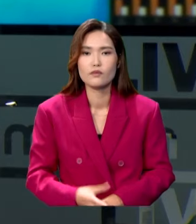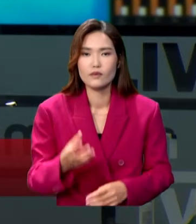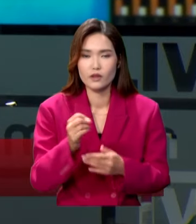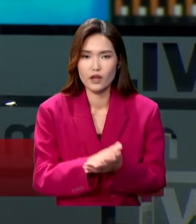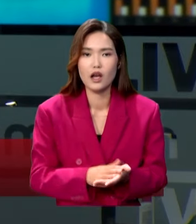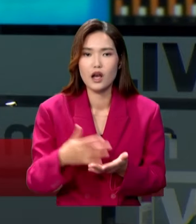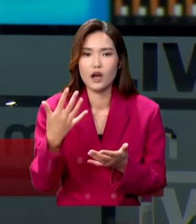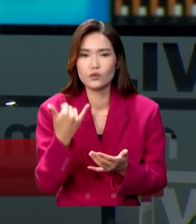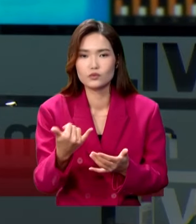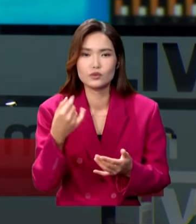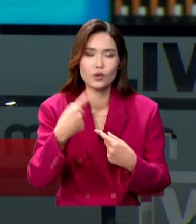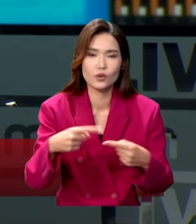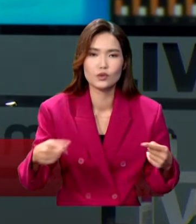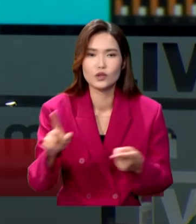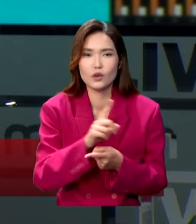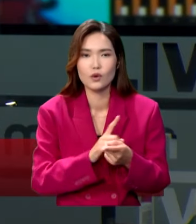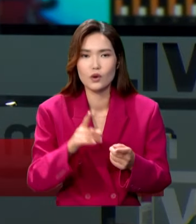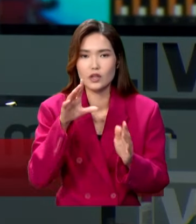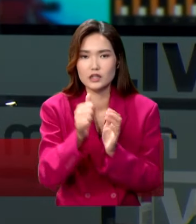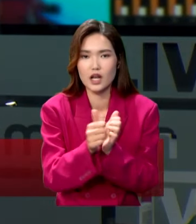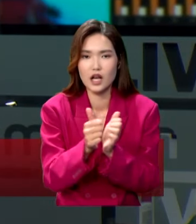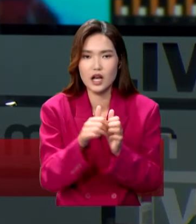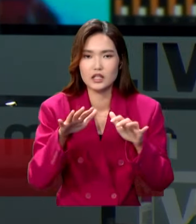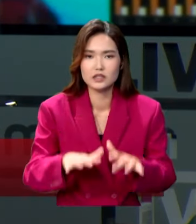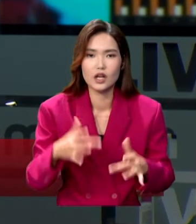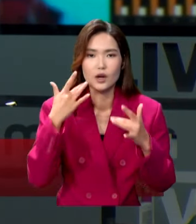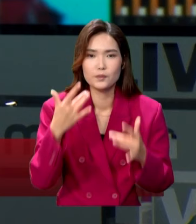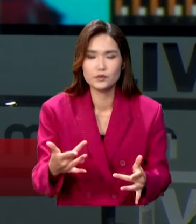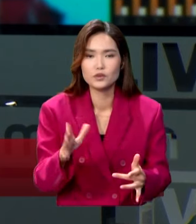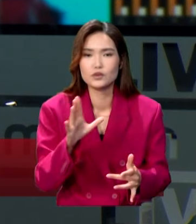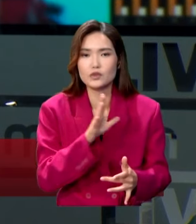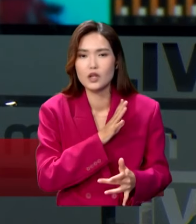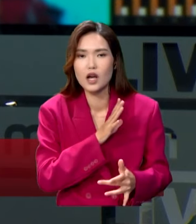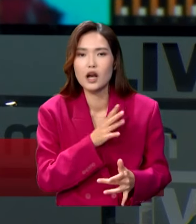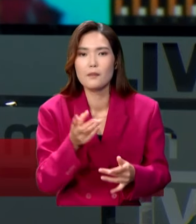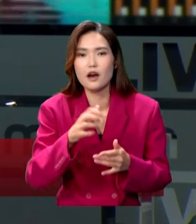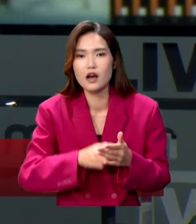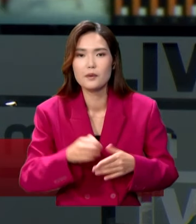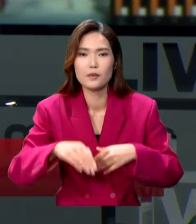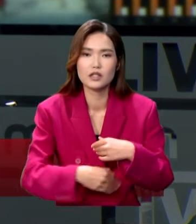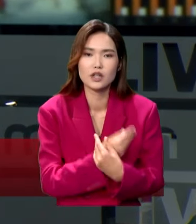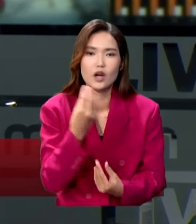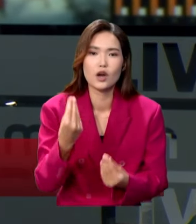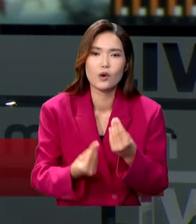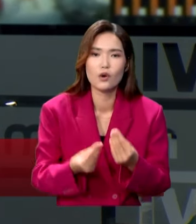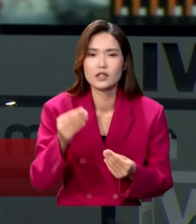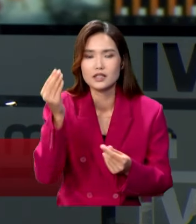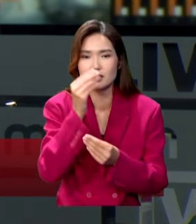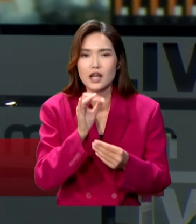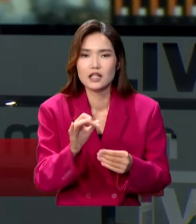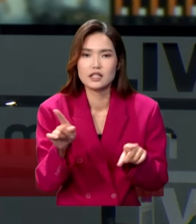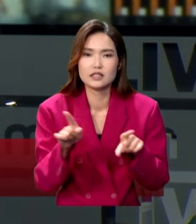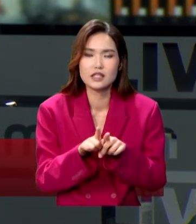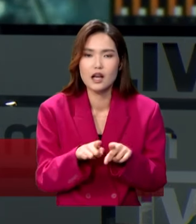Халықаралық жүйе елеулі өзгерістердің алдында тұр. Батыстық құрылымдар өз ықпалынан біртіндеп айырылып, жаңа ойыншылар жаһандық аренада